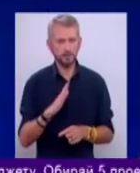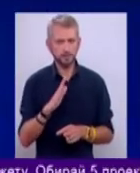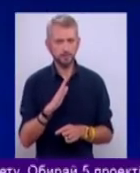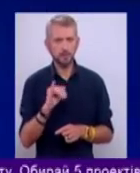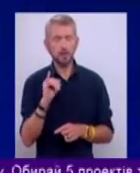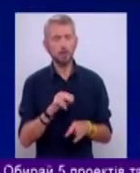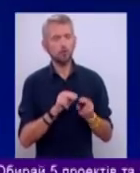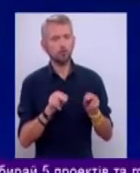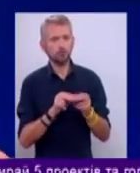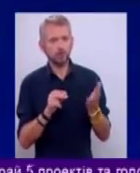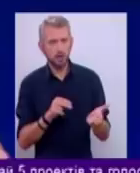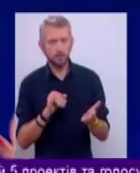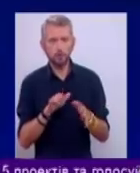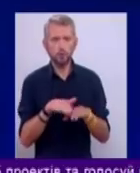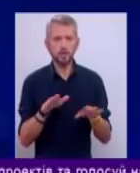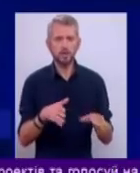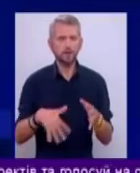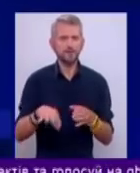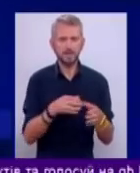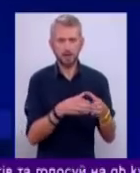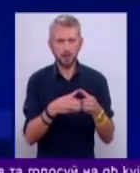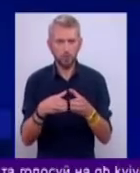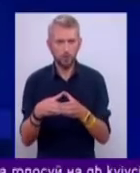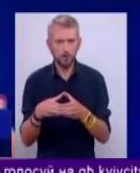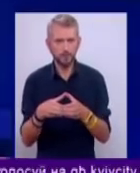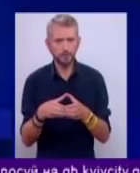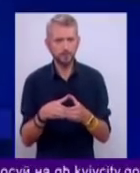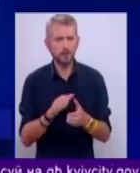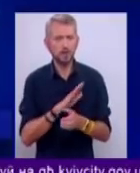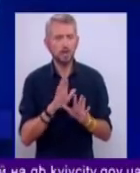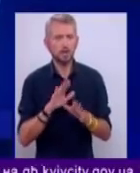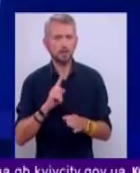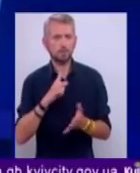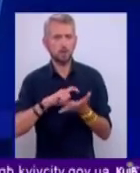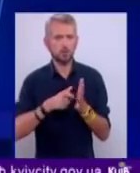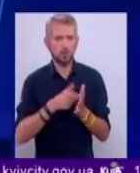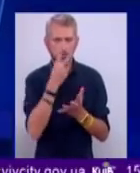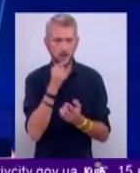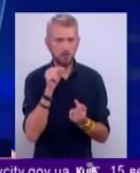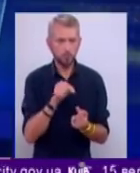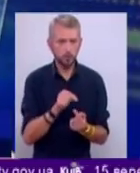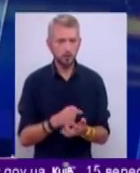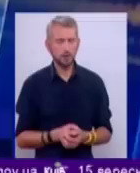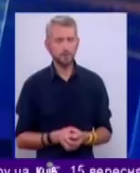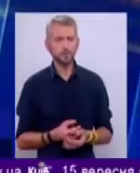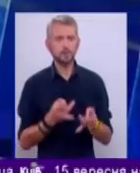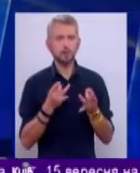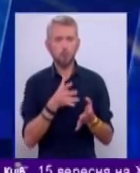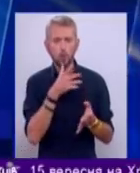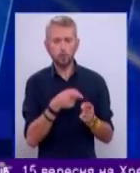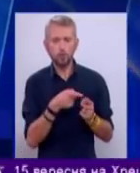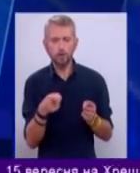у вчителів, і у дітей всіх категорій. Не тільки першачки адаптуються. Просто часу